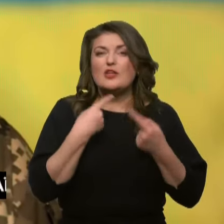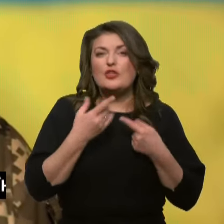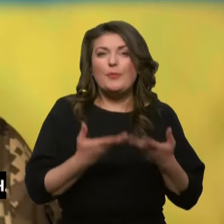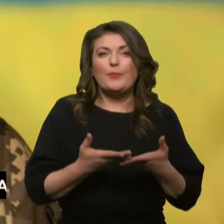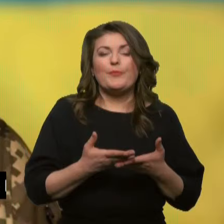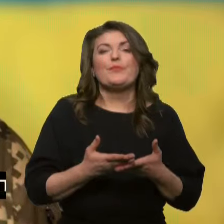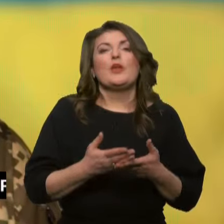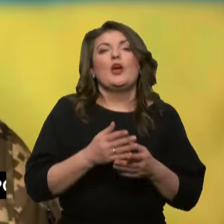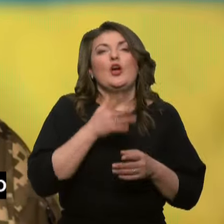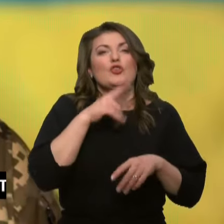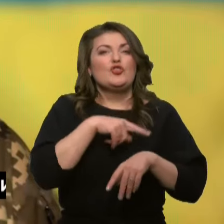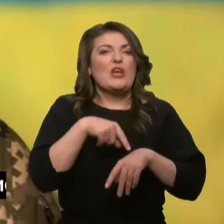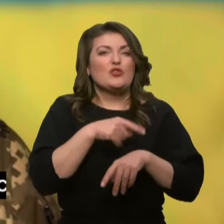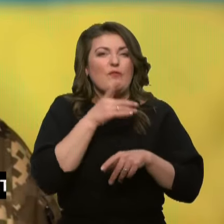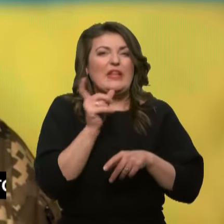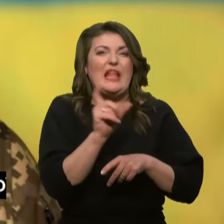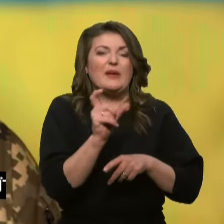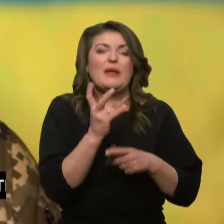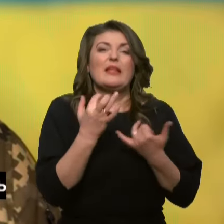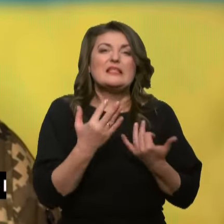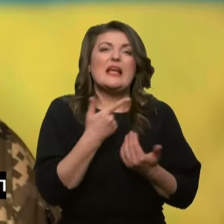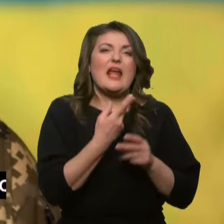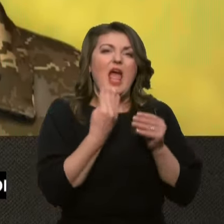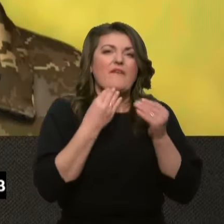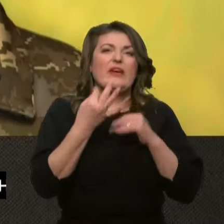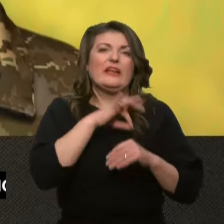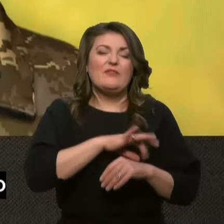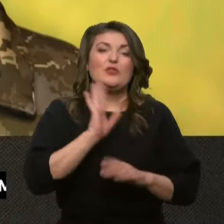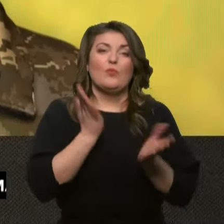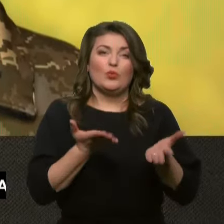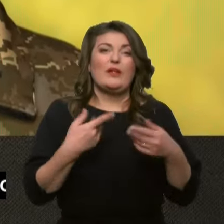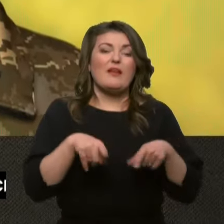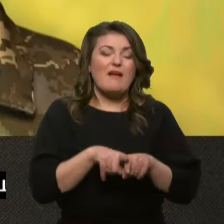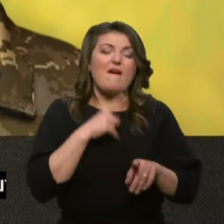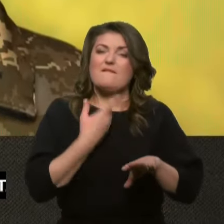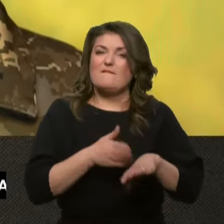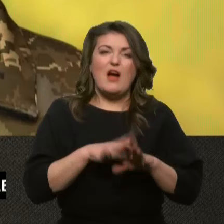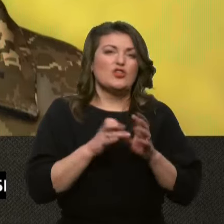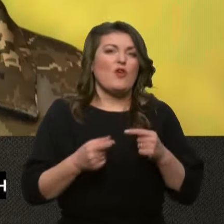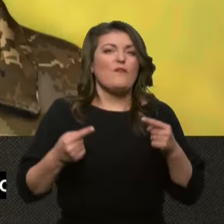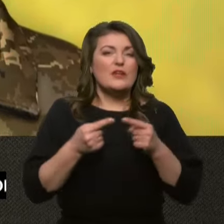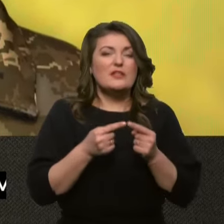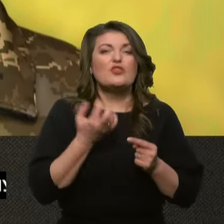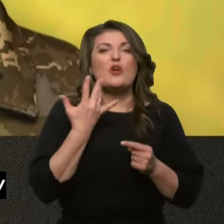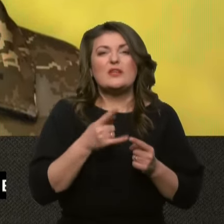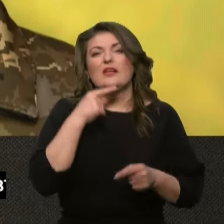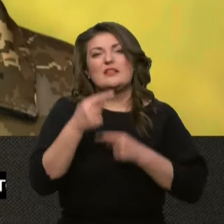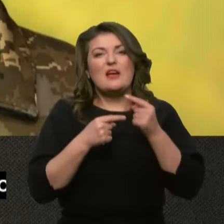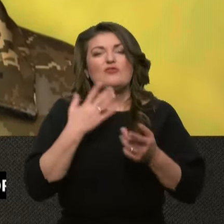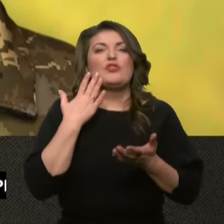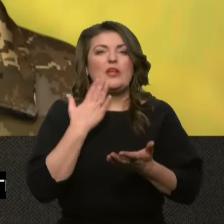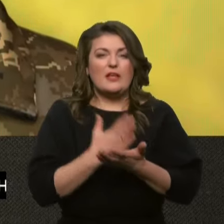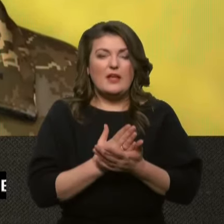скажімо, часові терміни, наскільки їхня ефективність буде така, важко визначити, оскільки завжди є